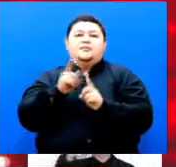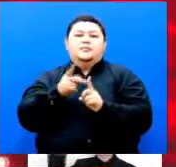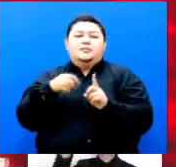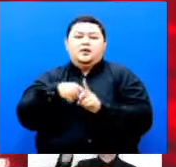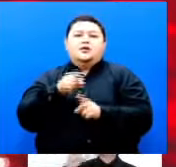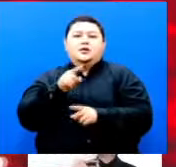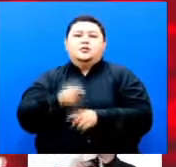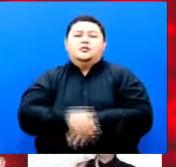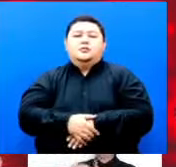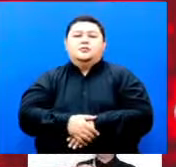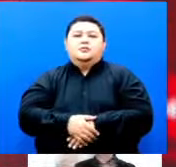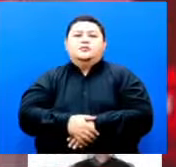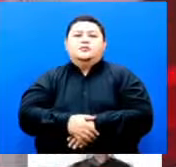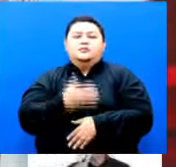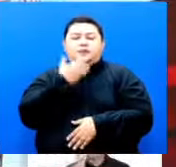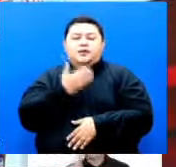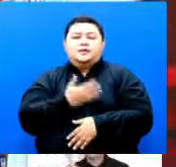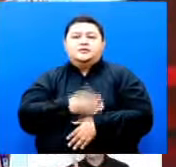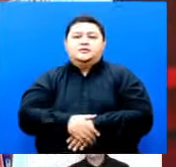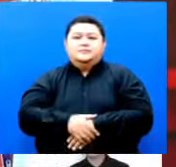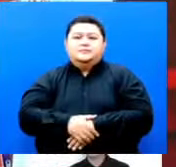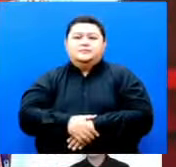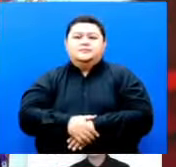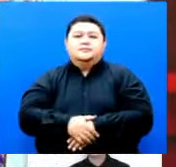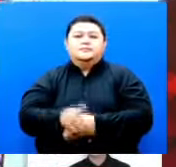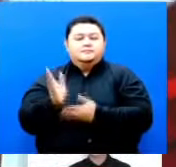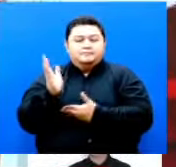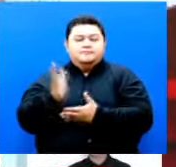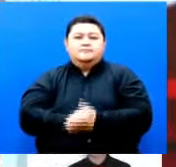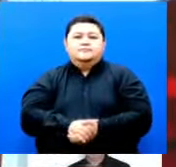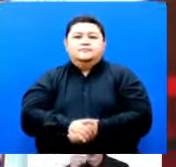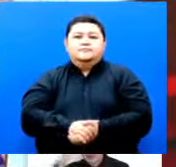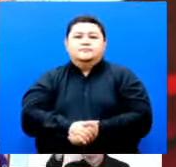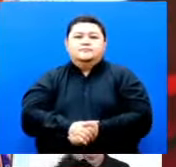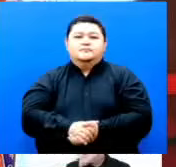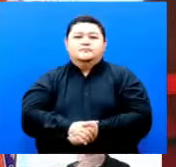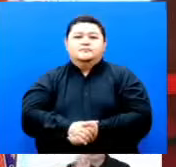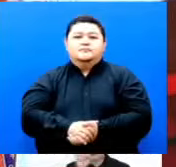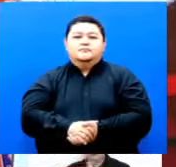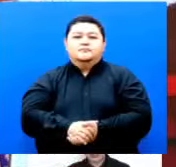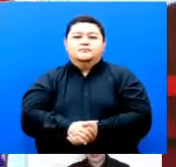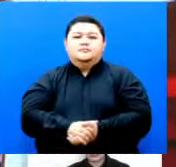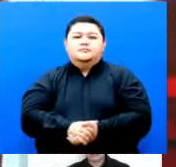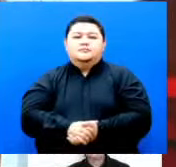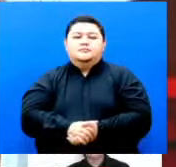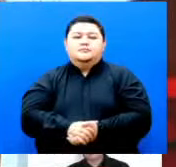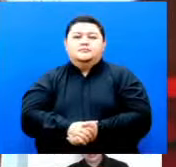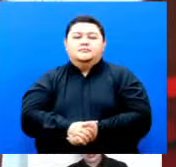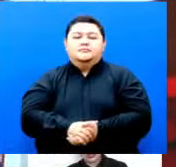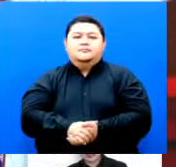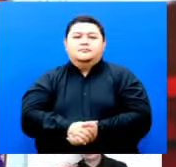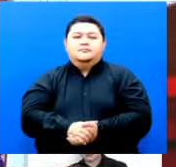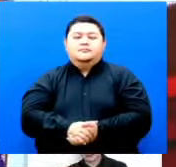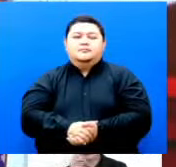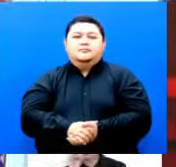Sayarasasesederhanaitu.Terima kasih. KangEmil.Rekankerjayangterhormat, pertanyaannyasederhana,danjawabannya punsederhana.